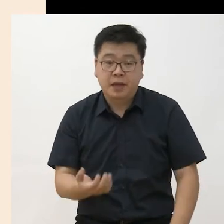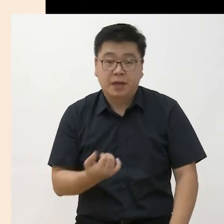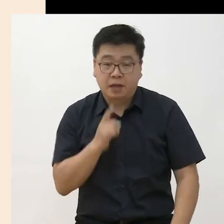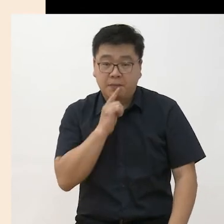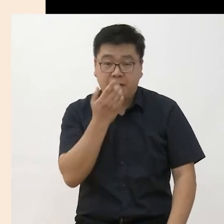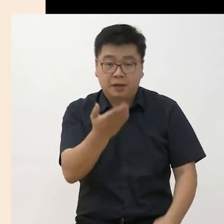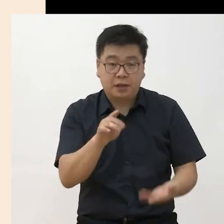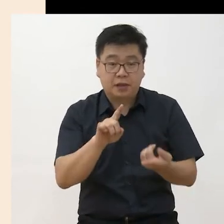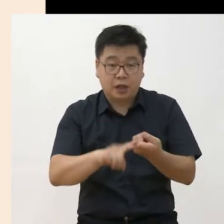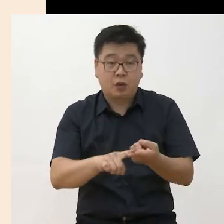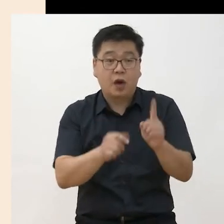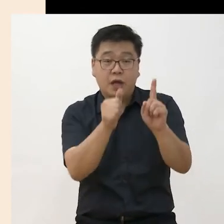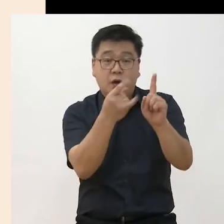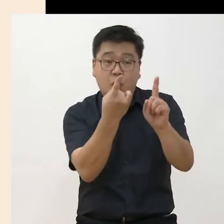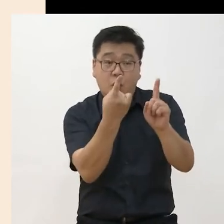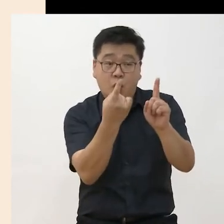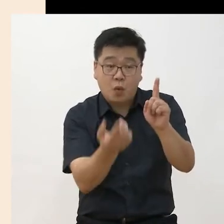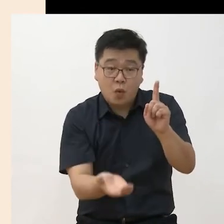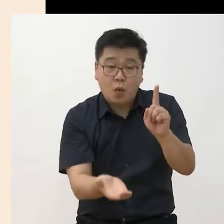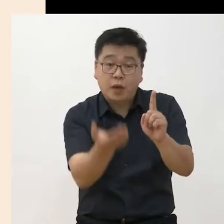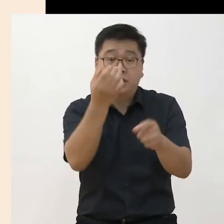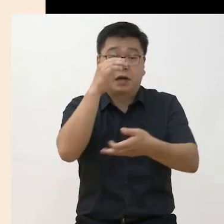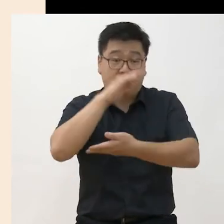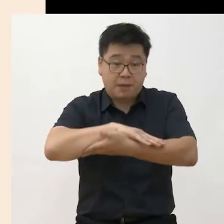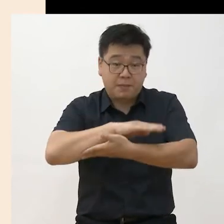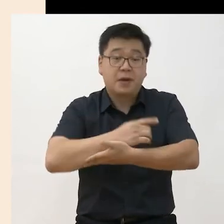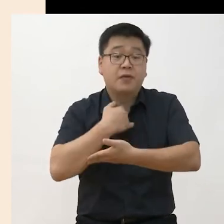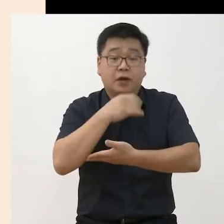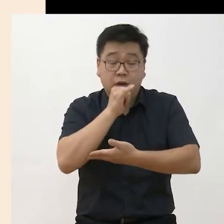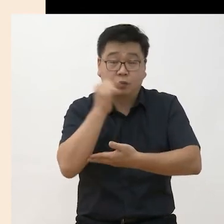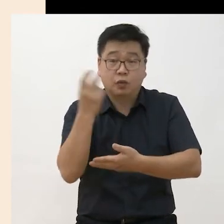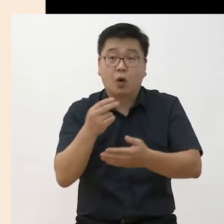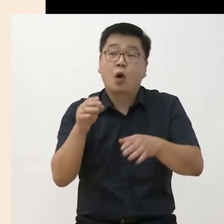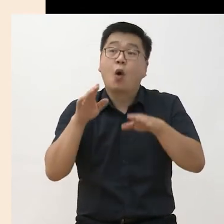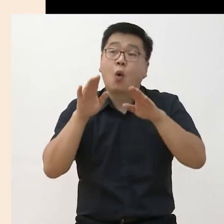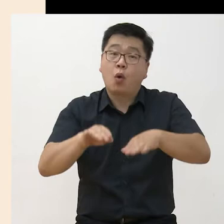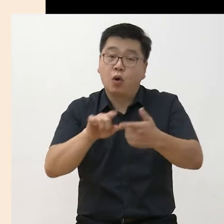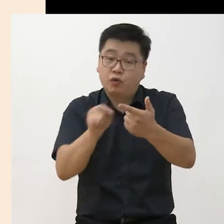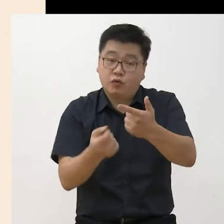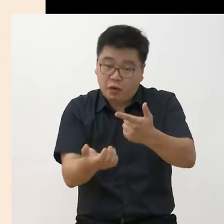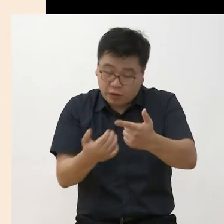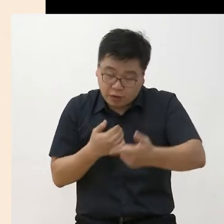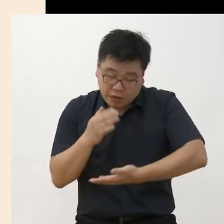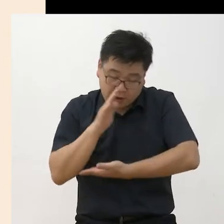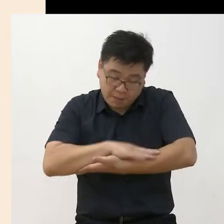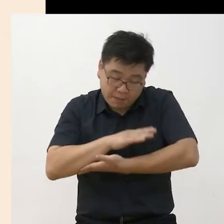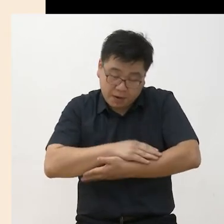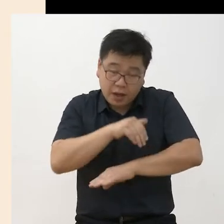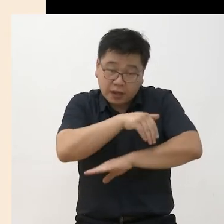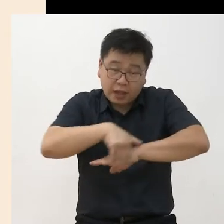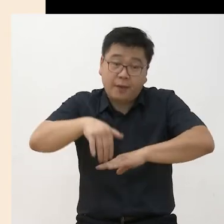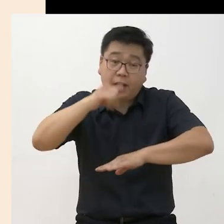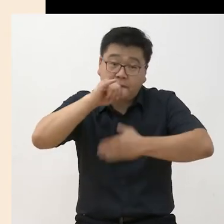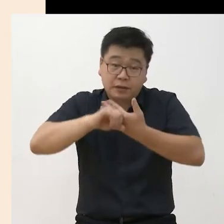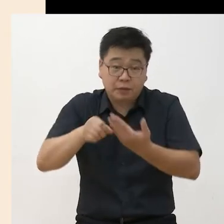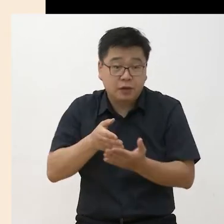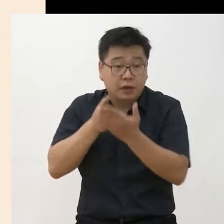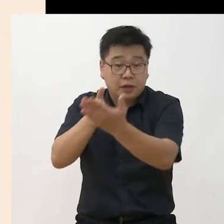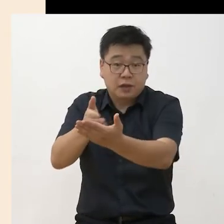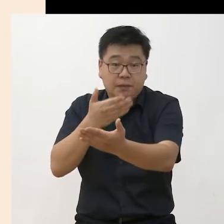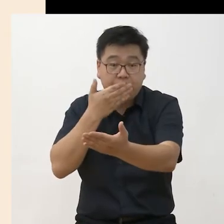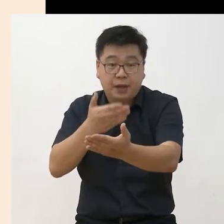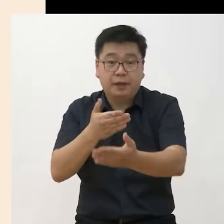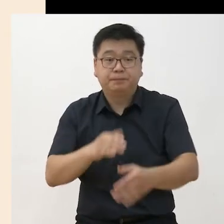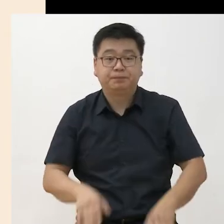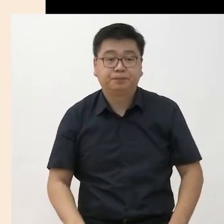대로 1호 이상 발간한 문예지 외에도 2021년 6월 30일 이전에 발간 계획을 갖고 있는 문예지라면 이번에 신청이 가능하겠습니다.